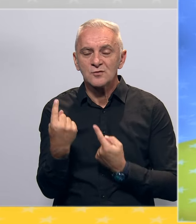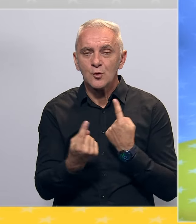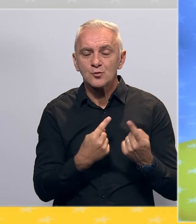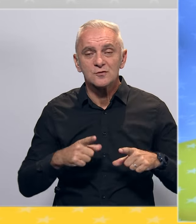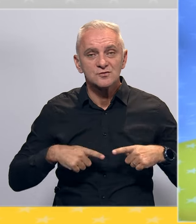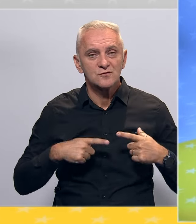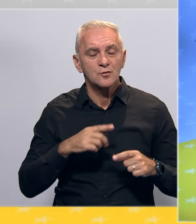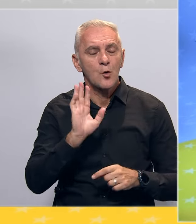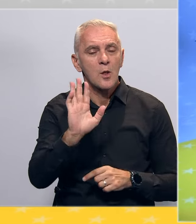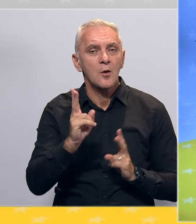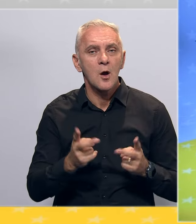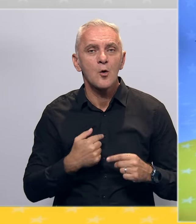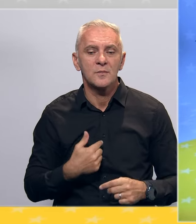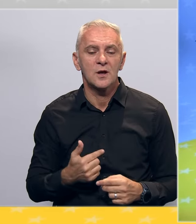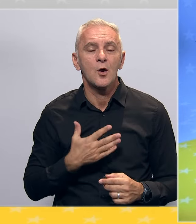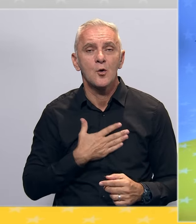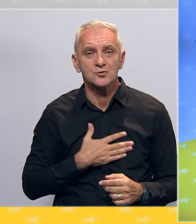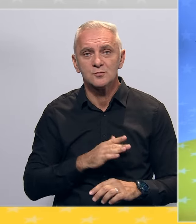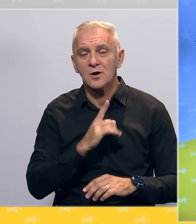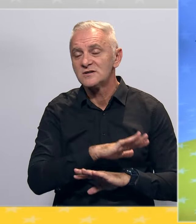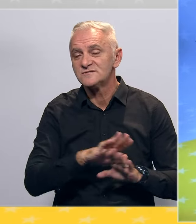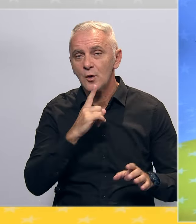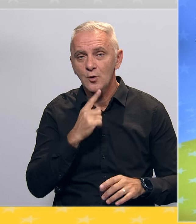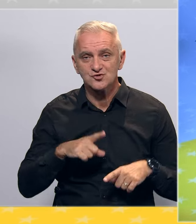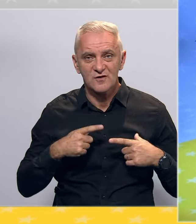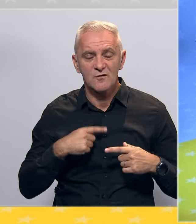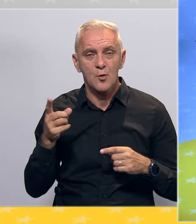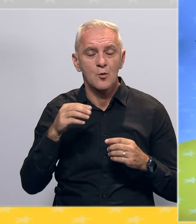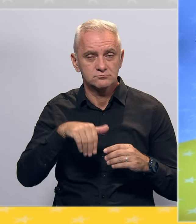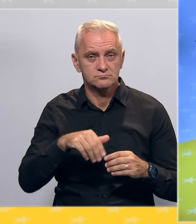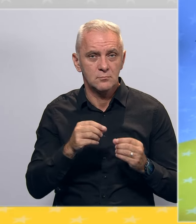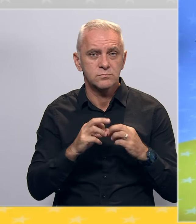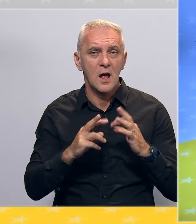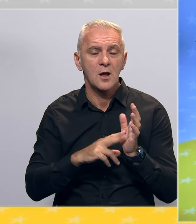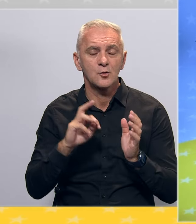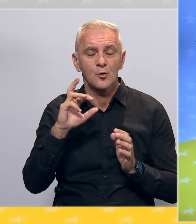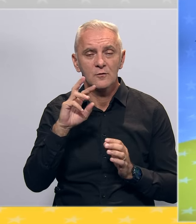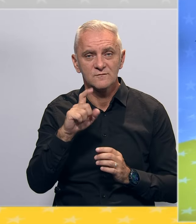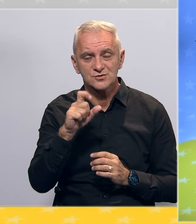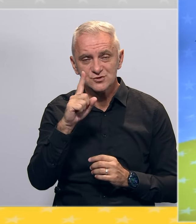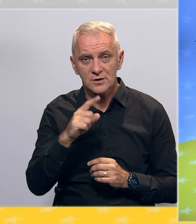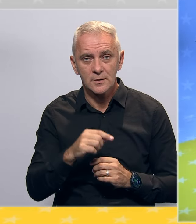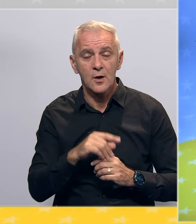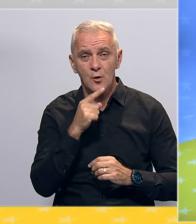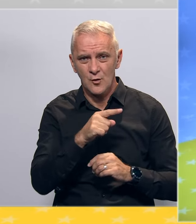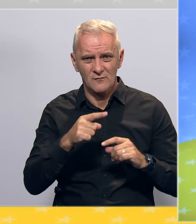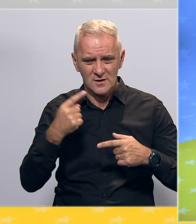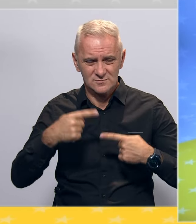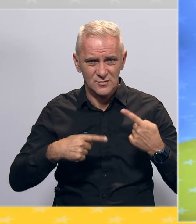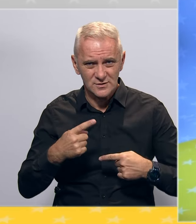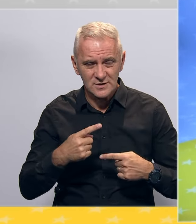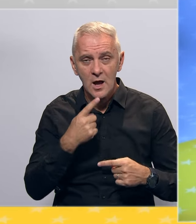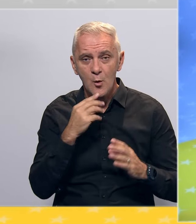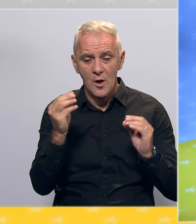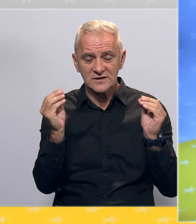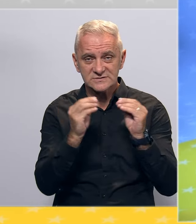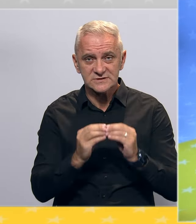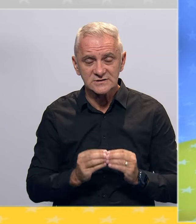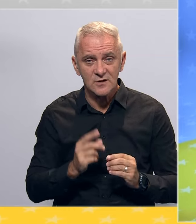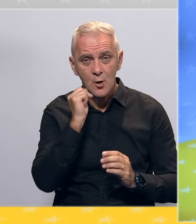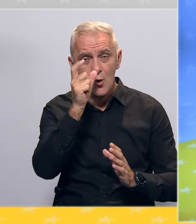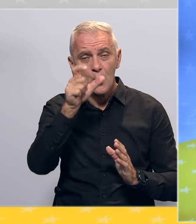život onakvim kako to očekujemo svi mi koji živimo u Banovićima. Građanska koalicija za bolje Banovića je lista koja je sastavljena od osoba